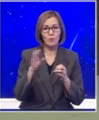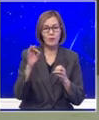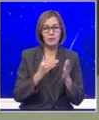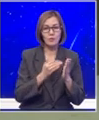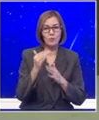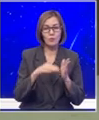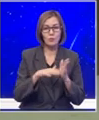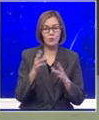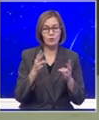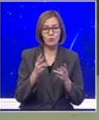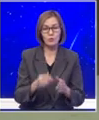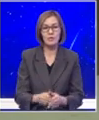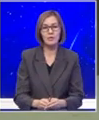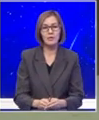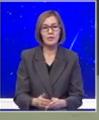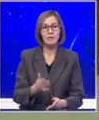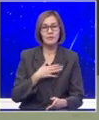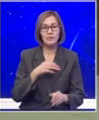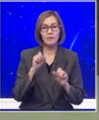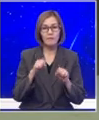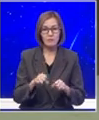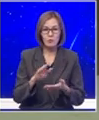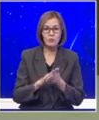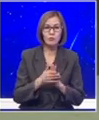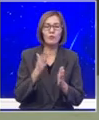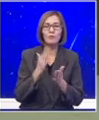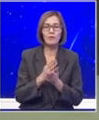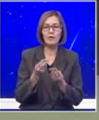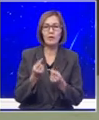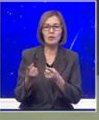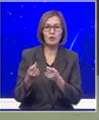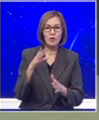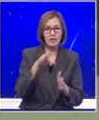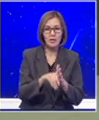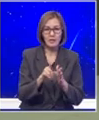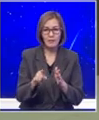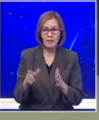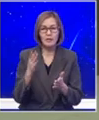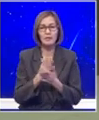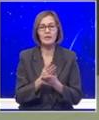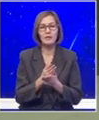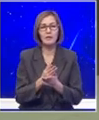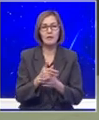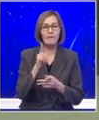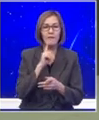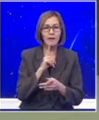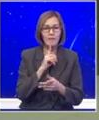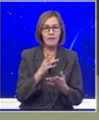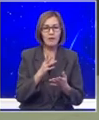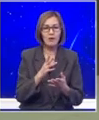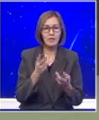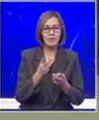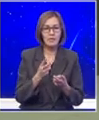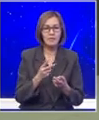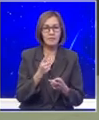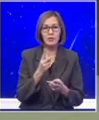деген ойымыз бар. Оған бізде возможностьтің бәрі бар, инвесторларымыз да бар келіп жатқан, иә. Бірақ бұл временной матриске дейді ғой, кішкене